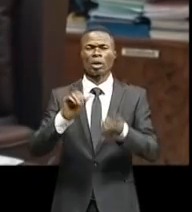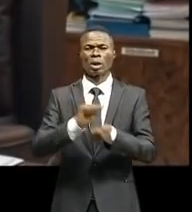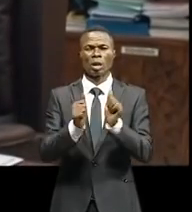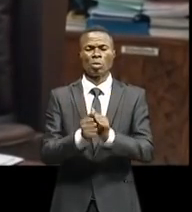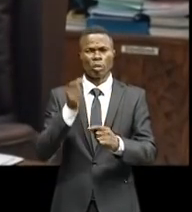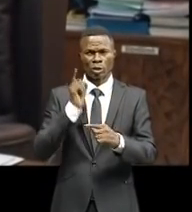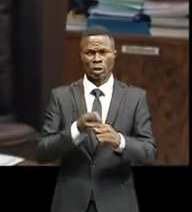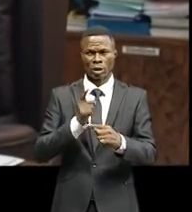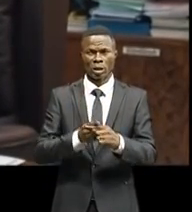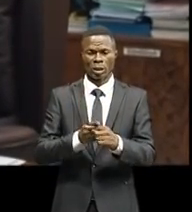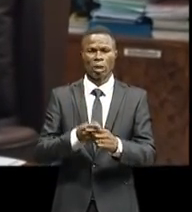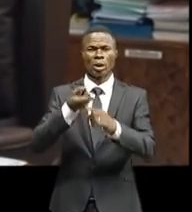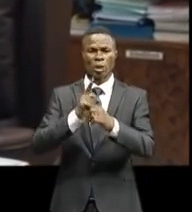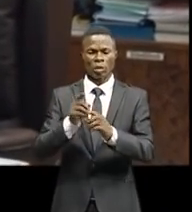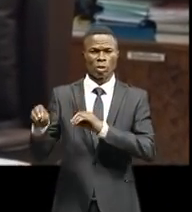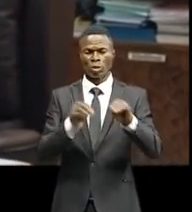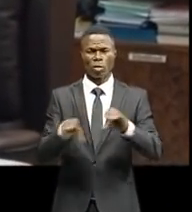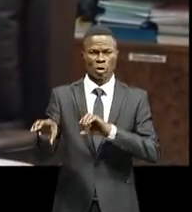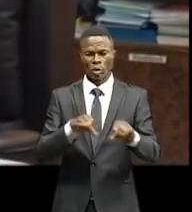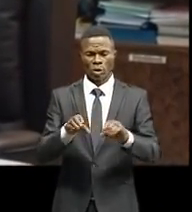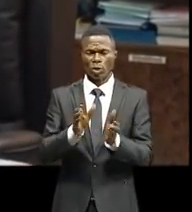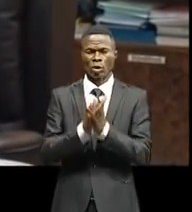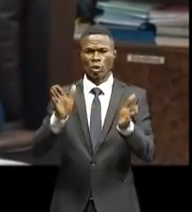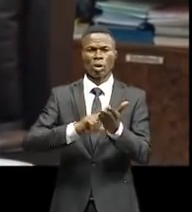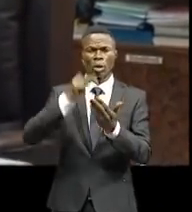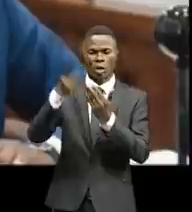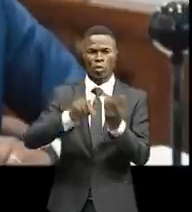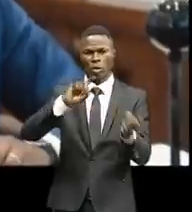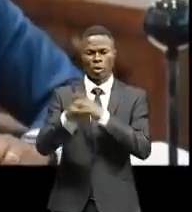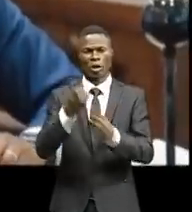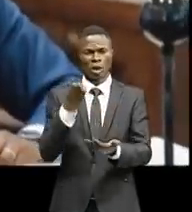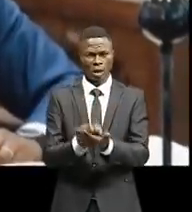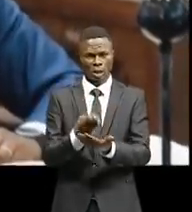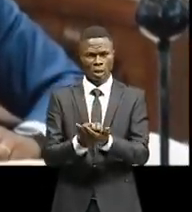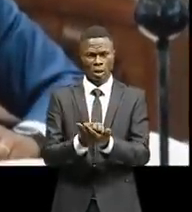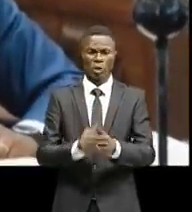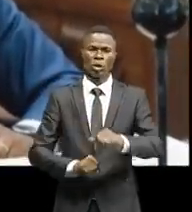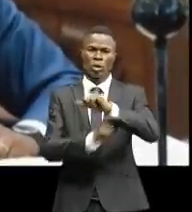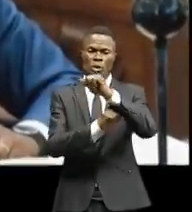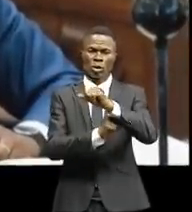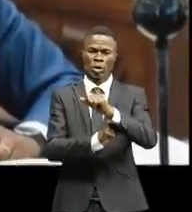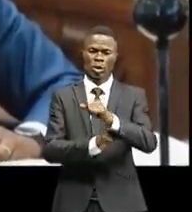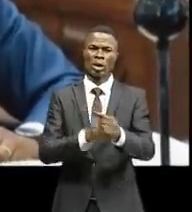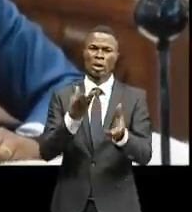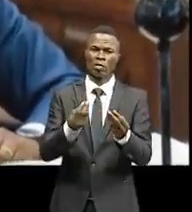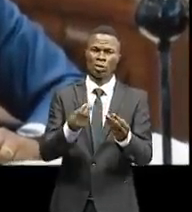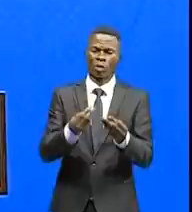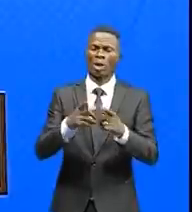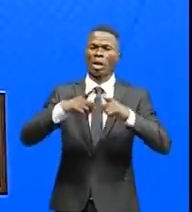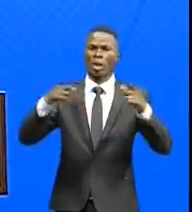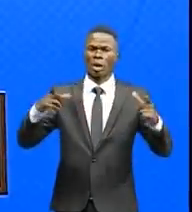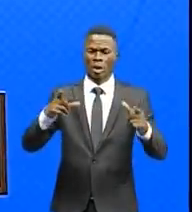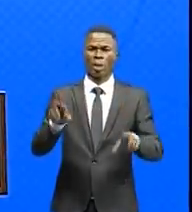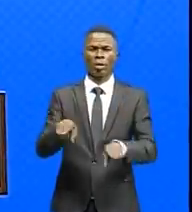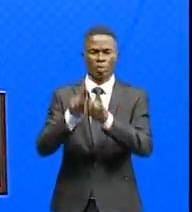qui découlent de la mise en œuvre optimale du programme de réforme économique soutenu par la facilité élargie de